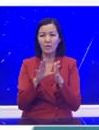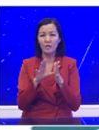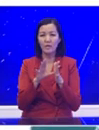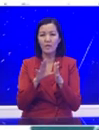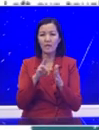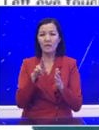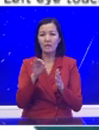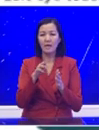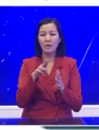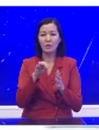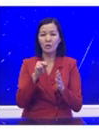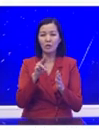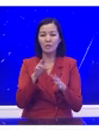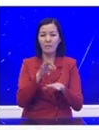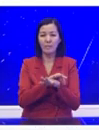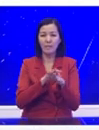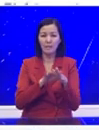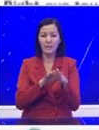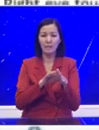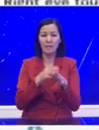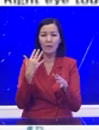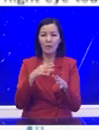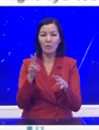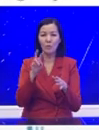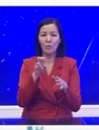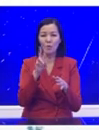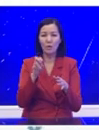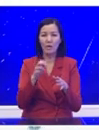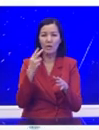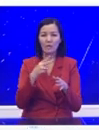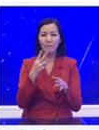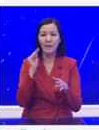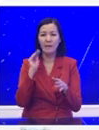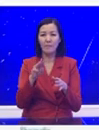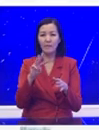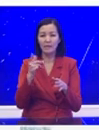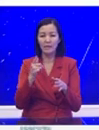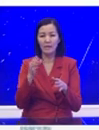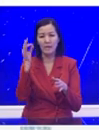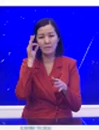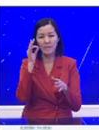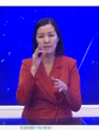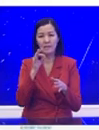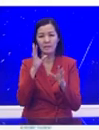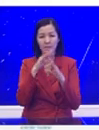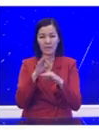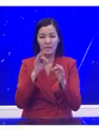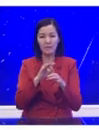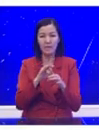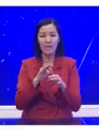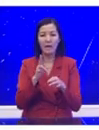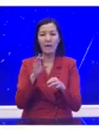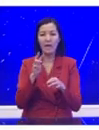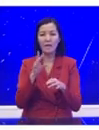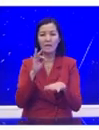датчик. Бүгінде бұл білезіктердің құны $50, яғни 22000 теңге тұрады. Еске салайық, сарапшылар коронавирусты